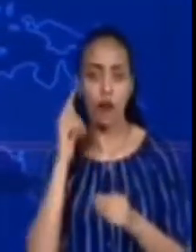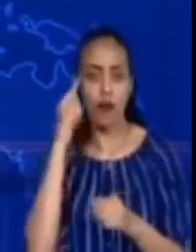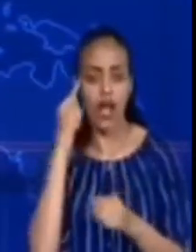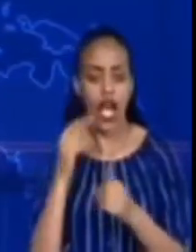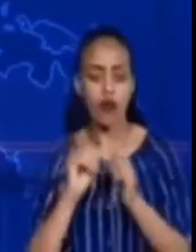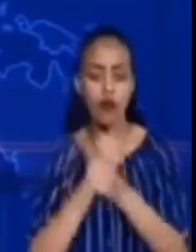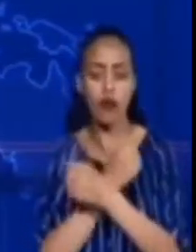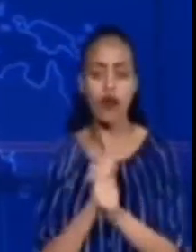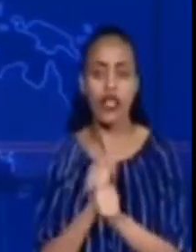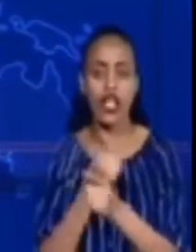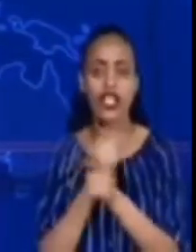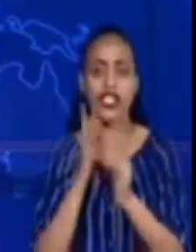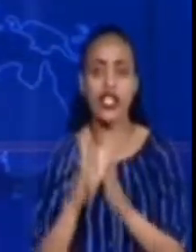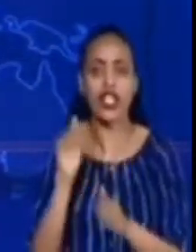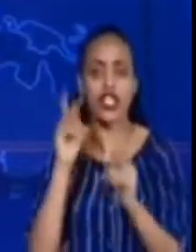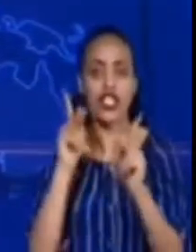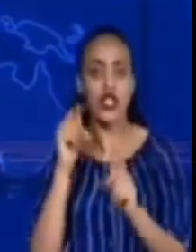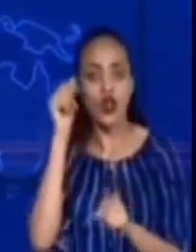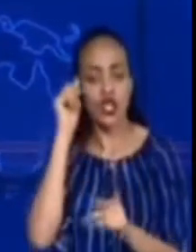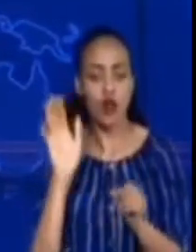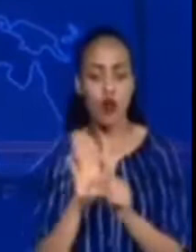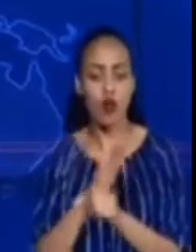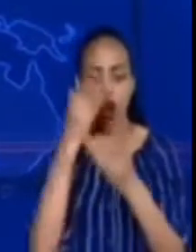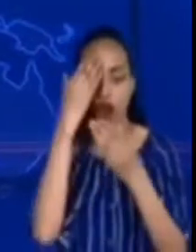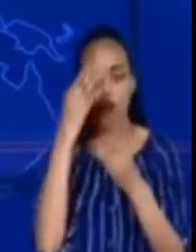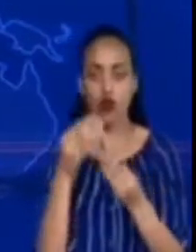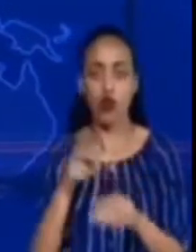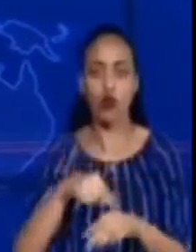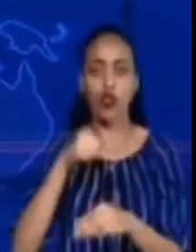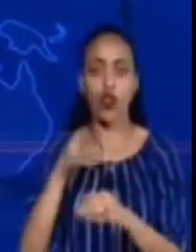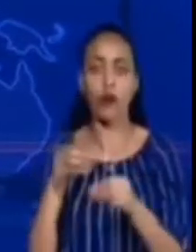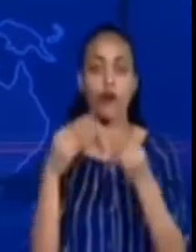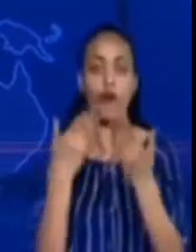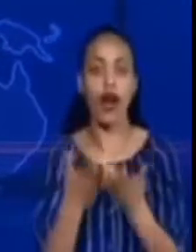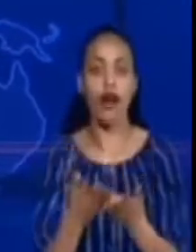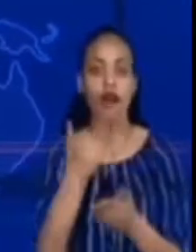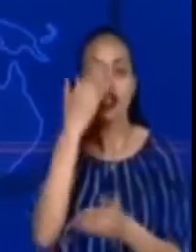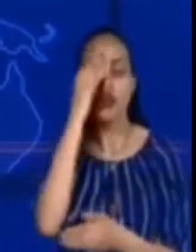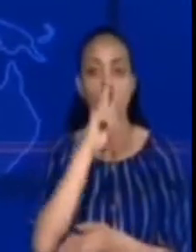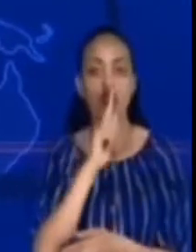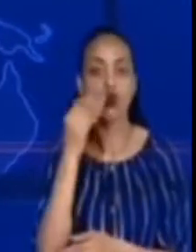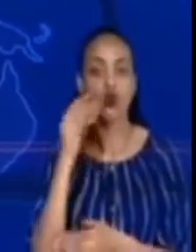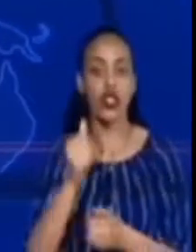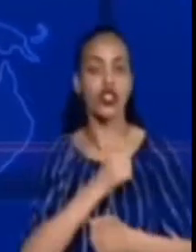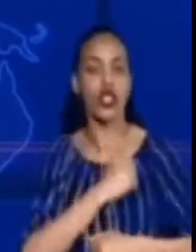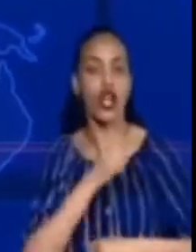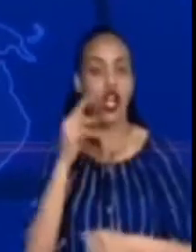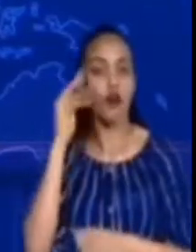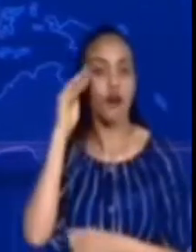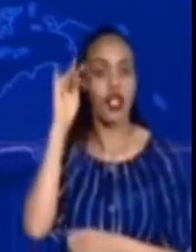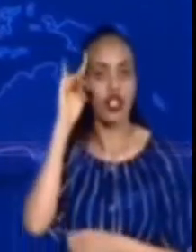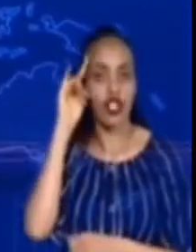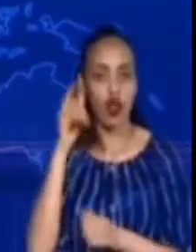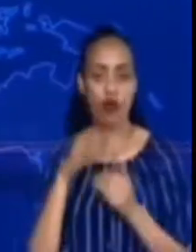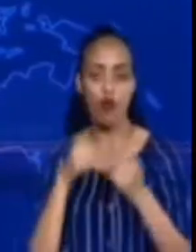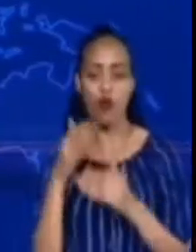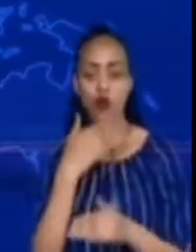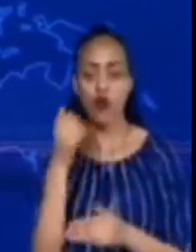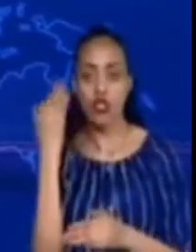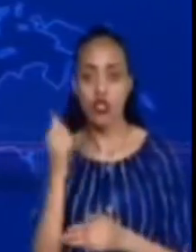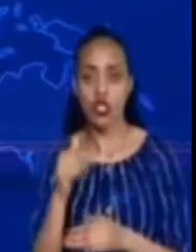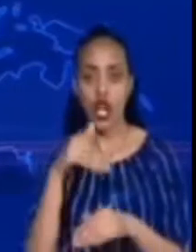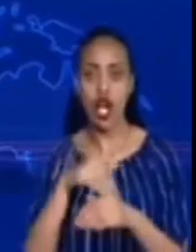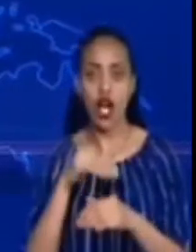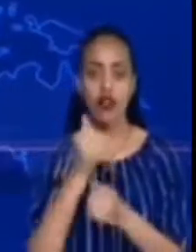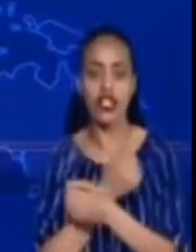ሪኩም ዘመድዬ በጣም ከመቃጠሉ የተነሳ ያለውን ተመልከቱ ይሁ ስሙ ብቻ እናት ምን